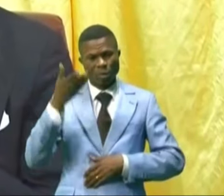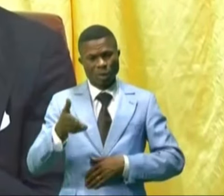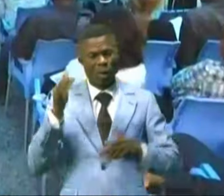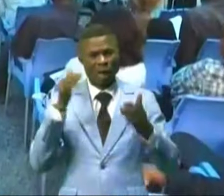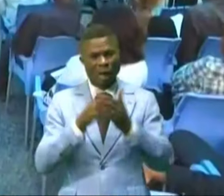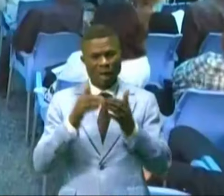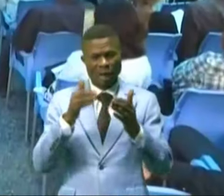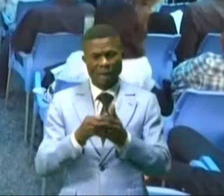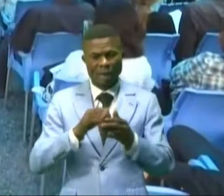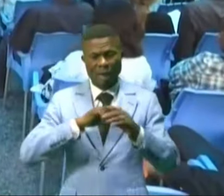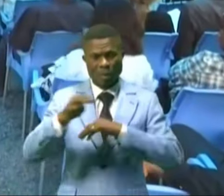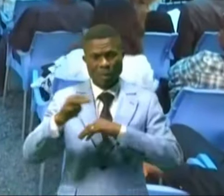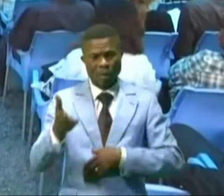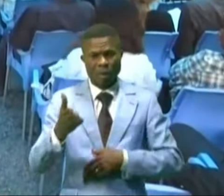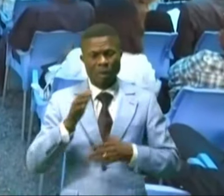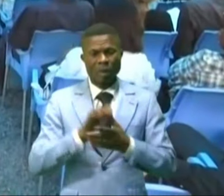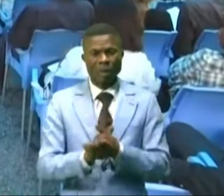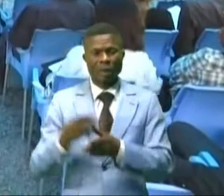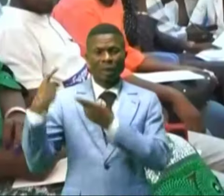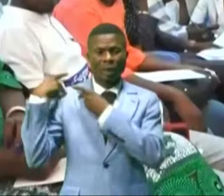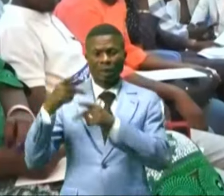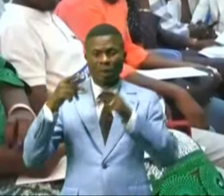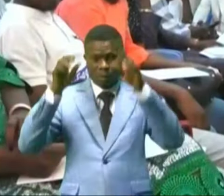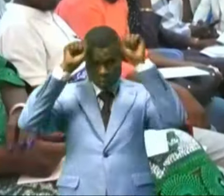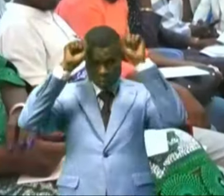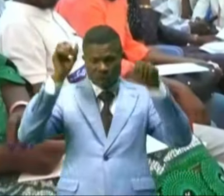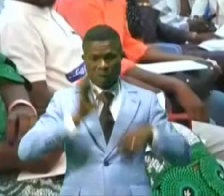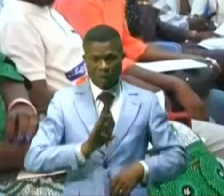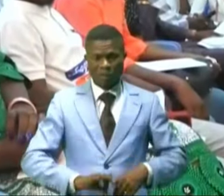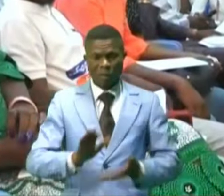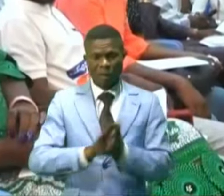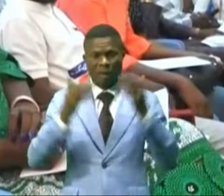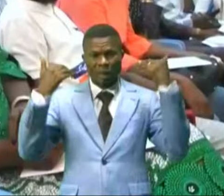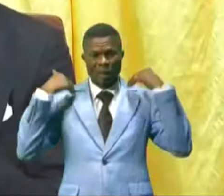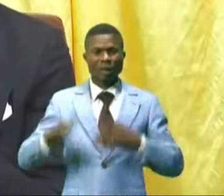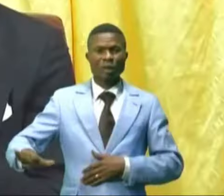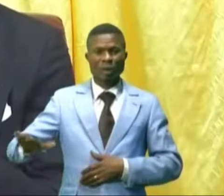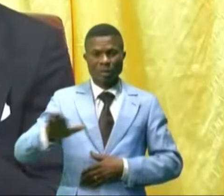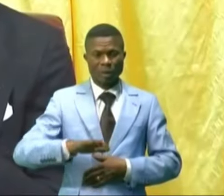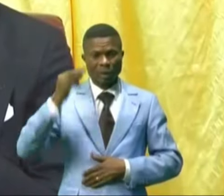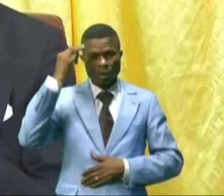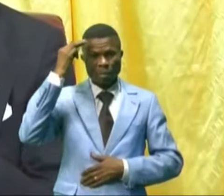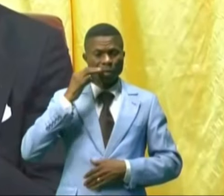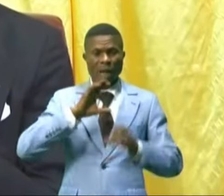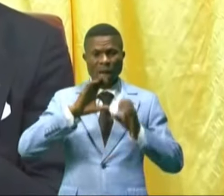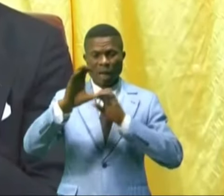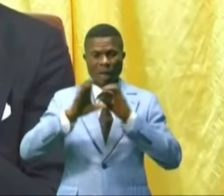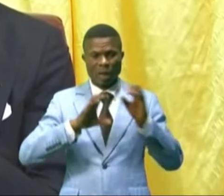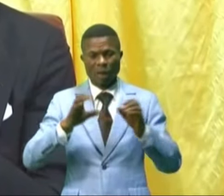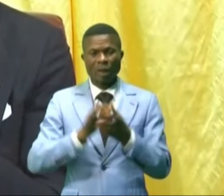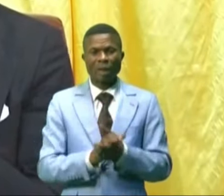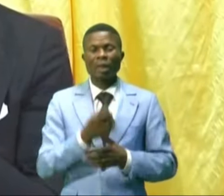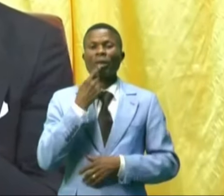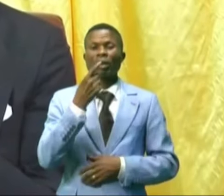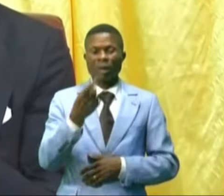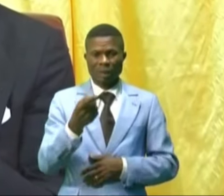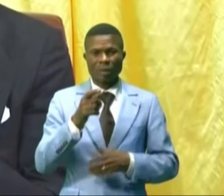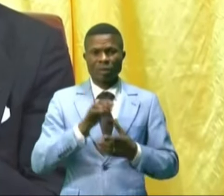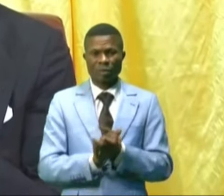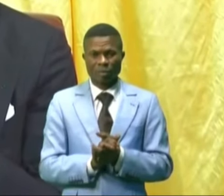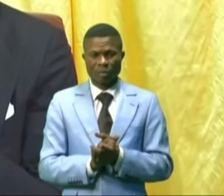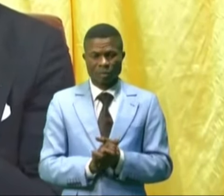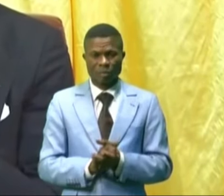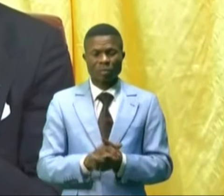nous-mêmes. Depuis l'avènement de Félix Tshisekedi au sommet de l'État, précise le ministre de la Communication et de Médias, la RDC, ces